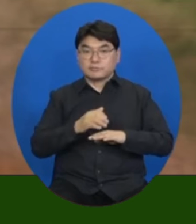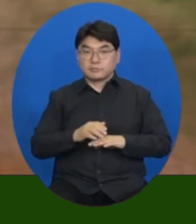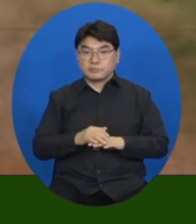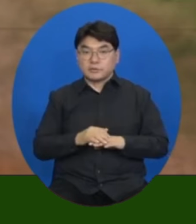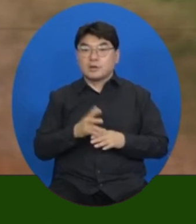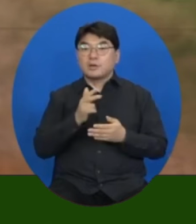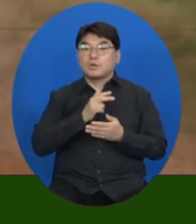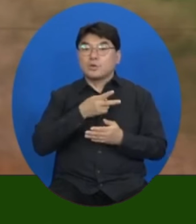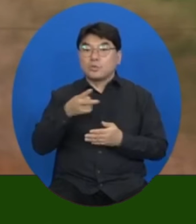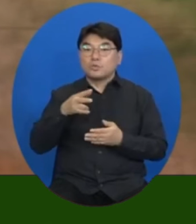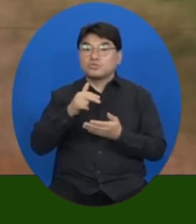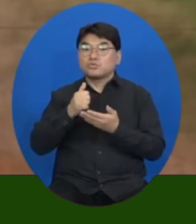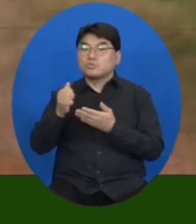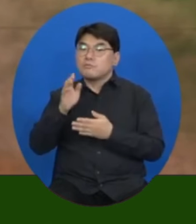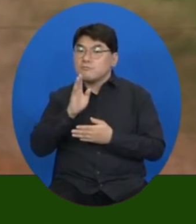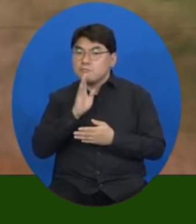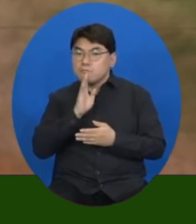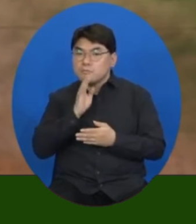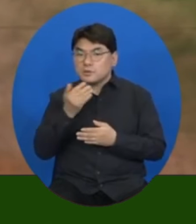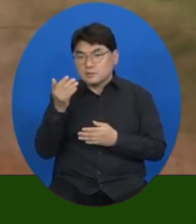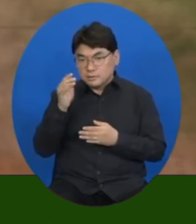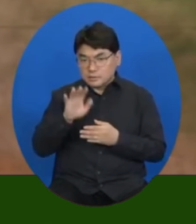되 그리스도인들은